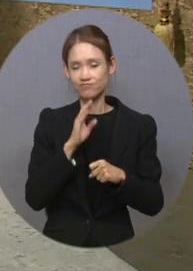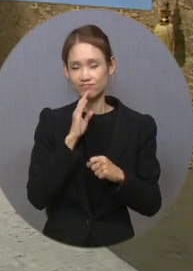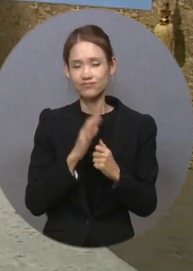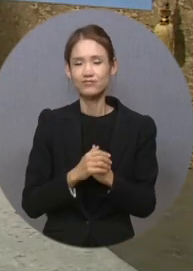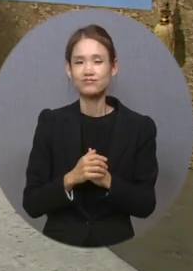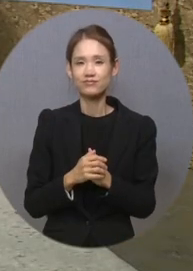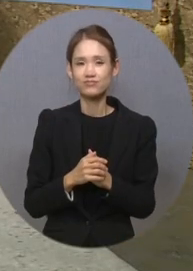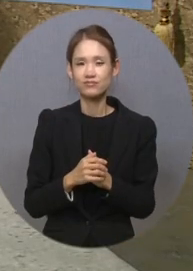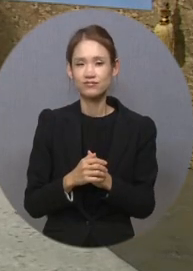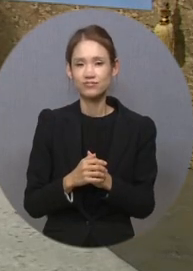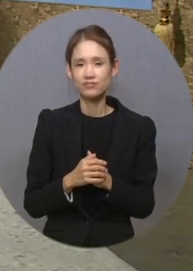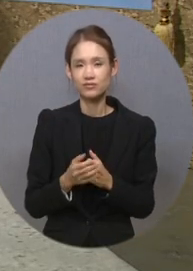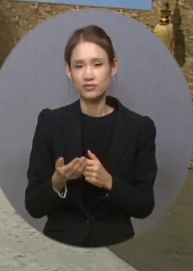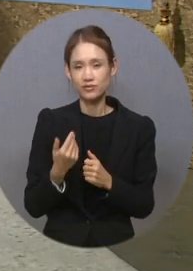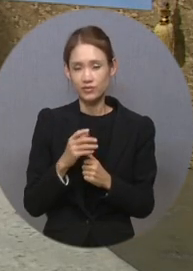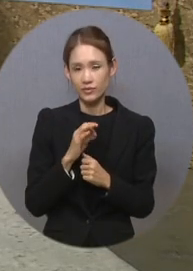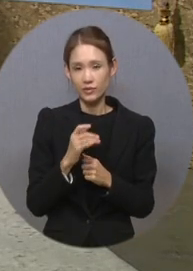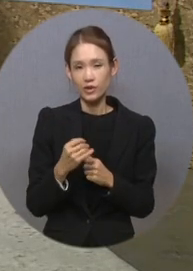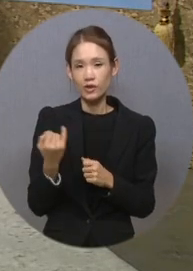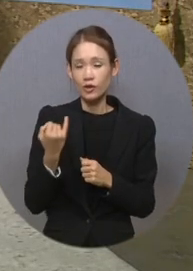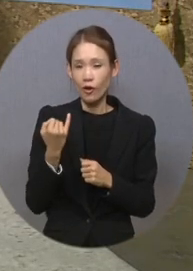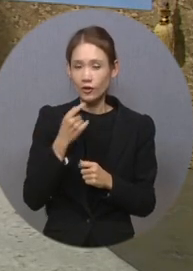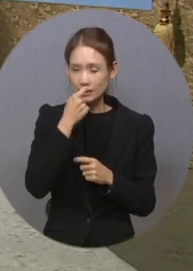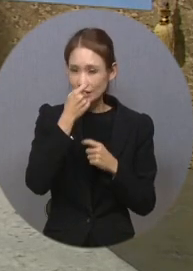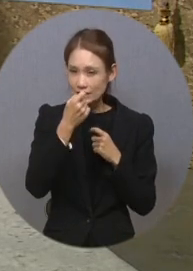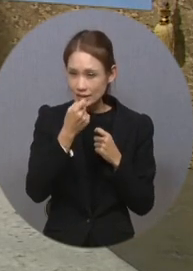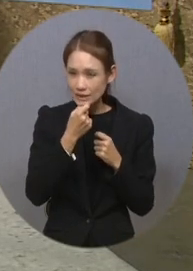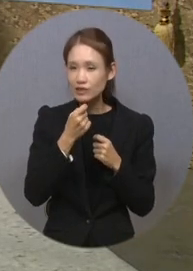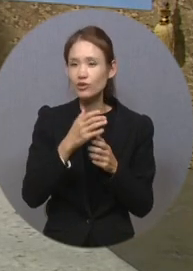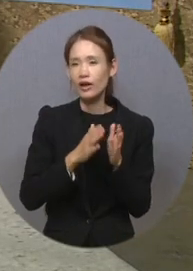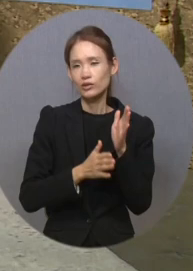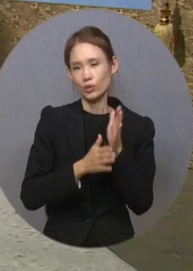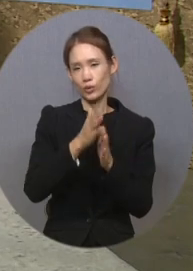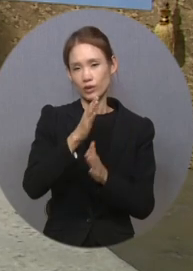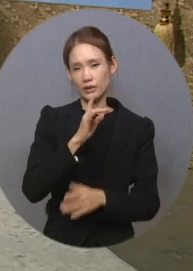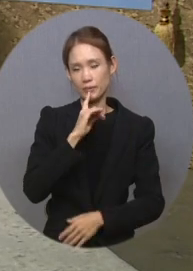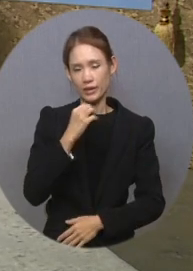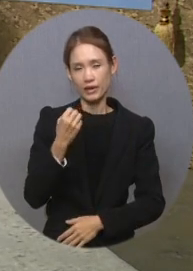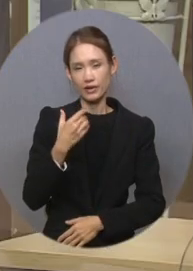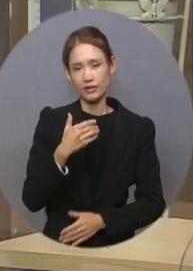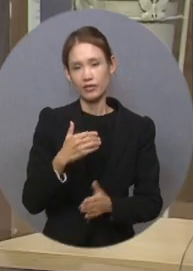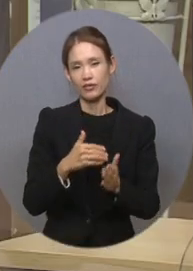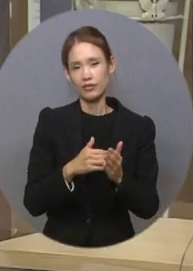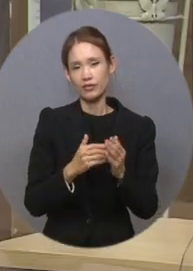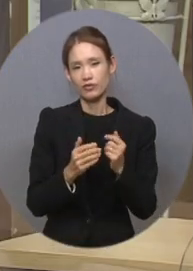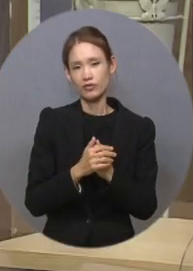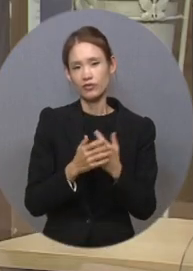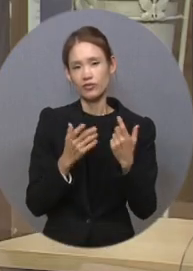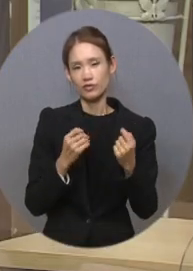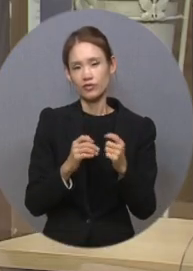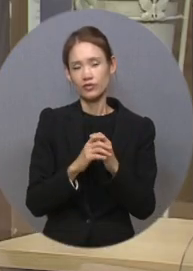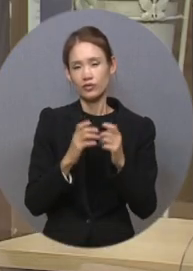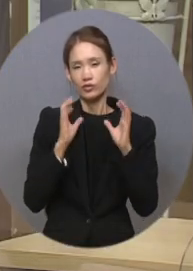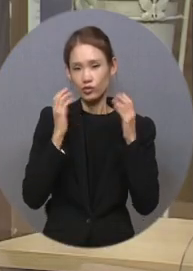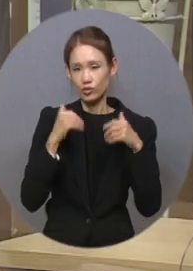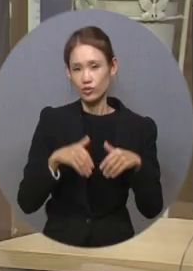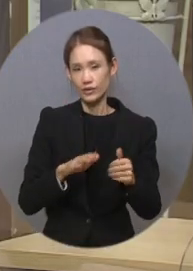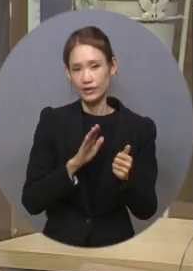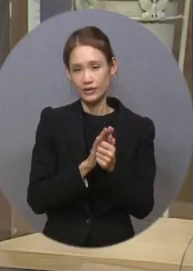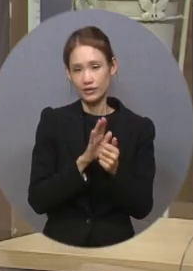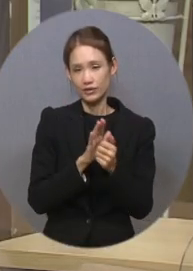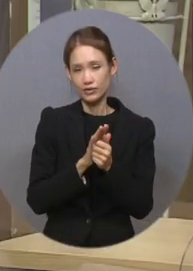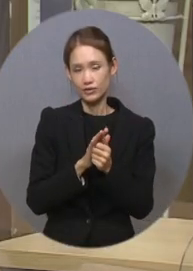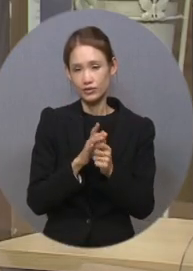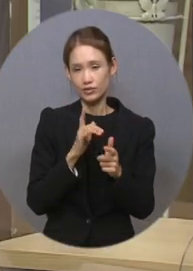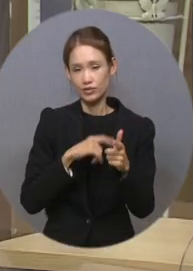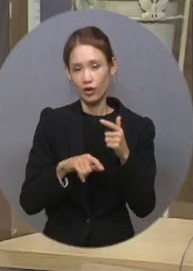그렇군요. 앞서서 이제 또 여수시가 이런 여성 친화적인 도시다 이런 말씀을 해 주셨는데 또 이런 것들도 또한 출산